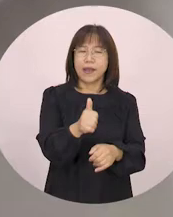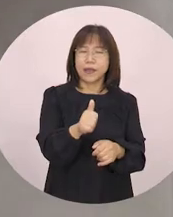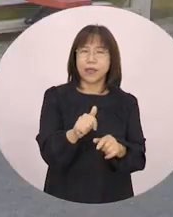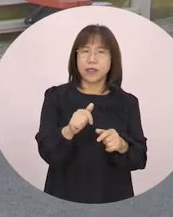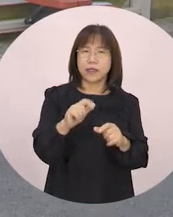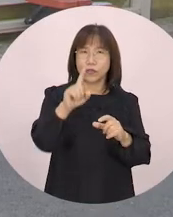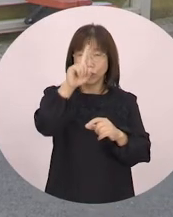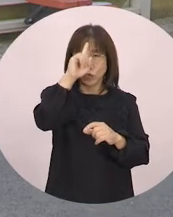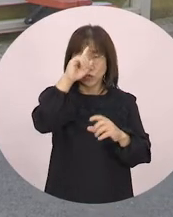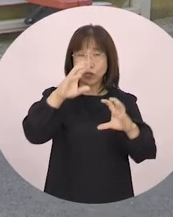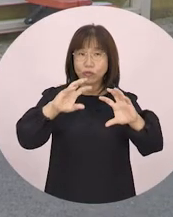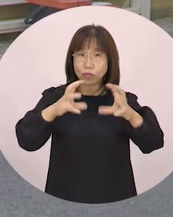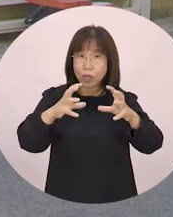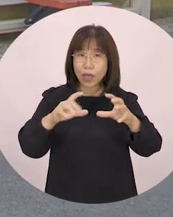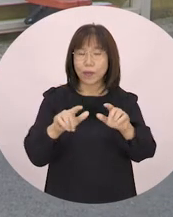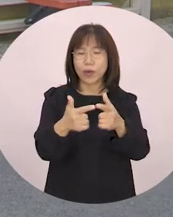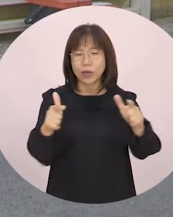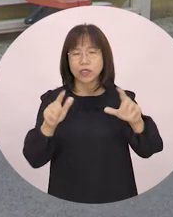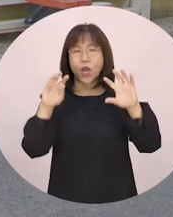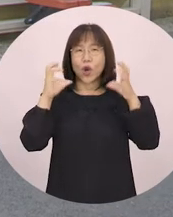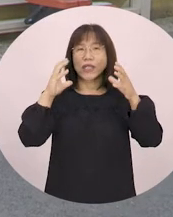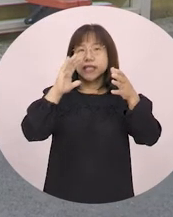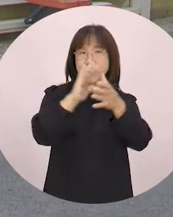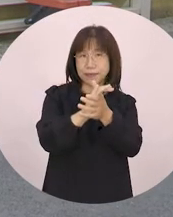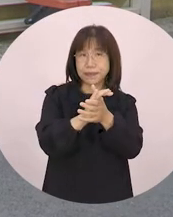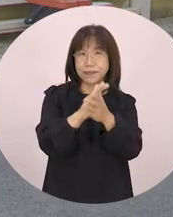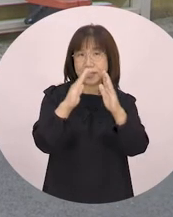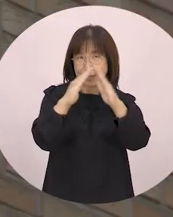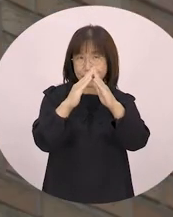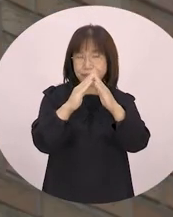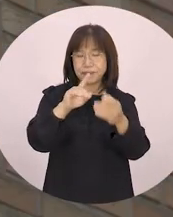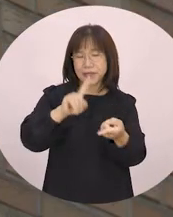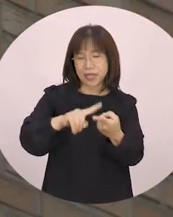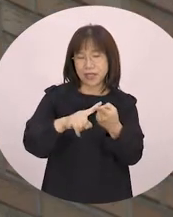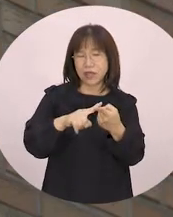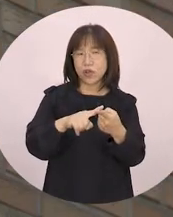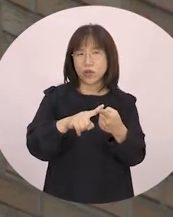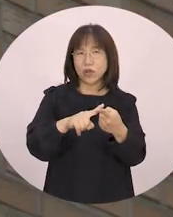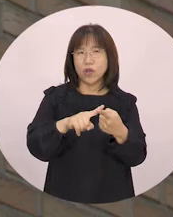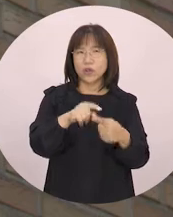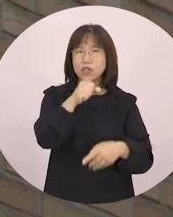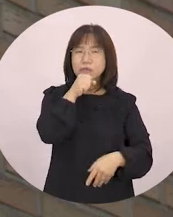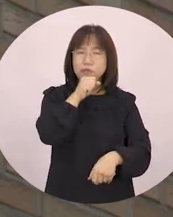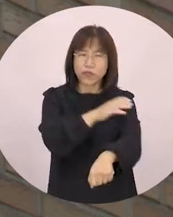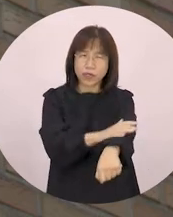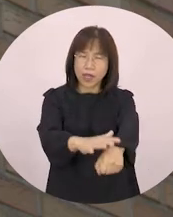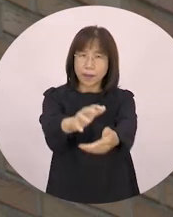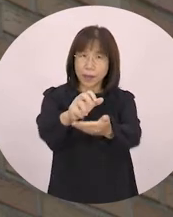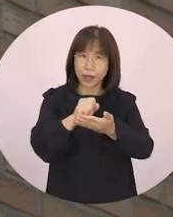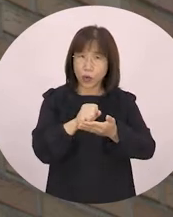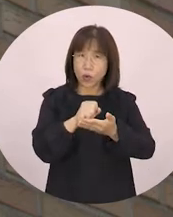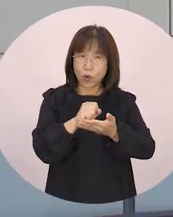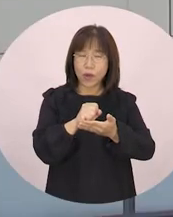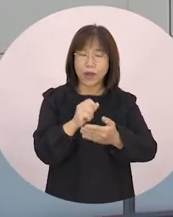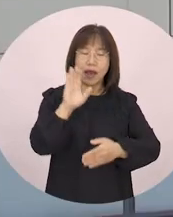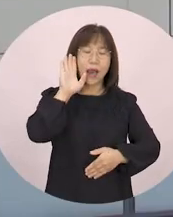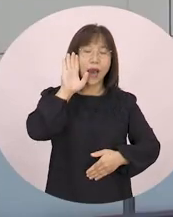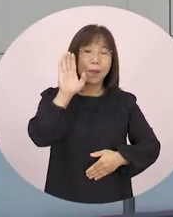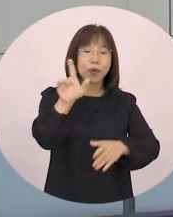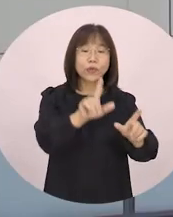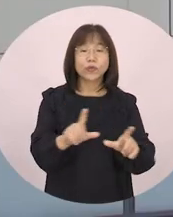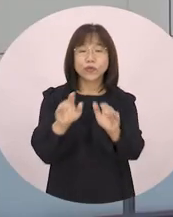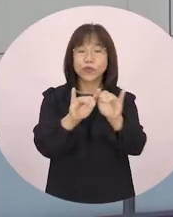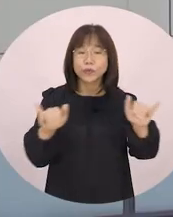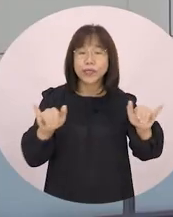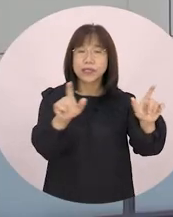활성화, 국공립 어린이집 이용률 등의 지표에서 우수한 평가를 받았습니다. 강서구는 앞으로도 국민들의 삶의 질을